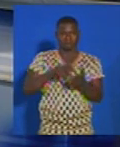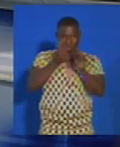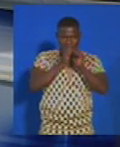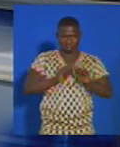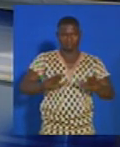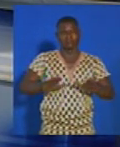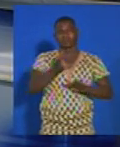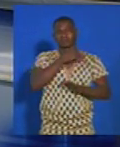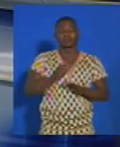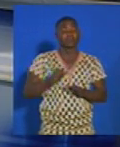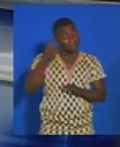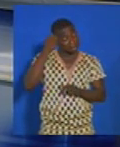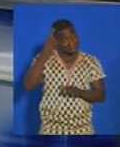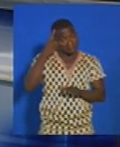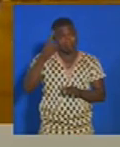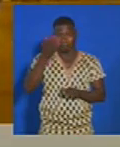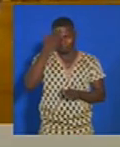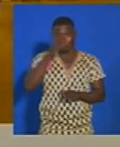libyen l'entend-il de cette oreille ?